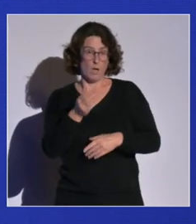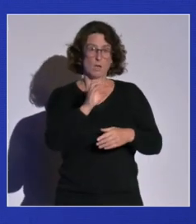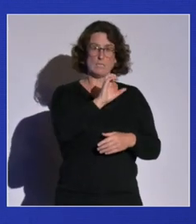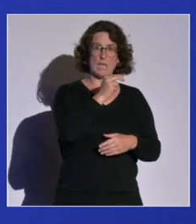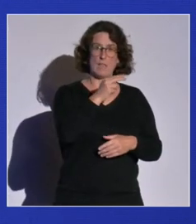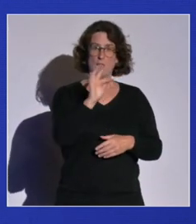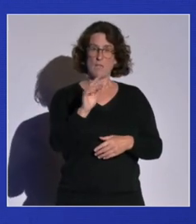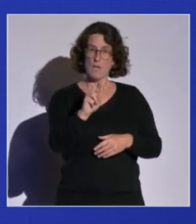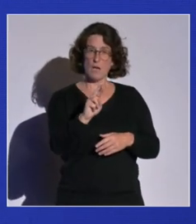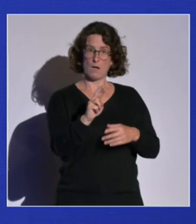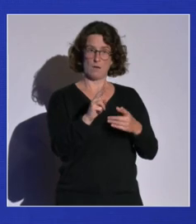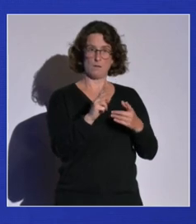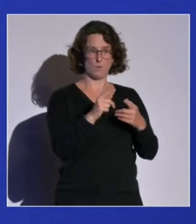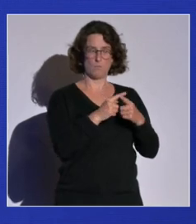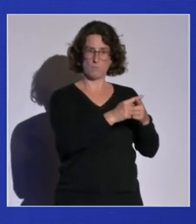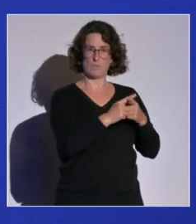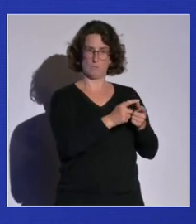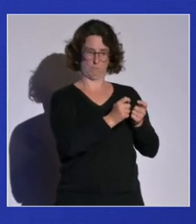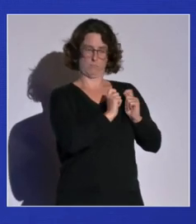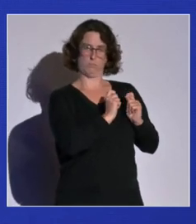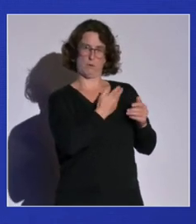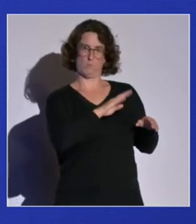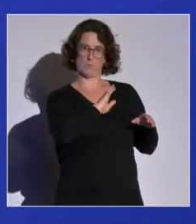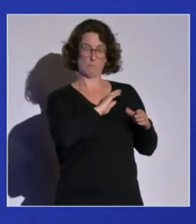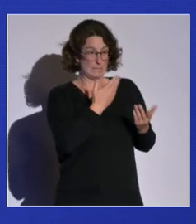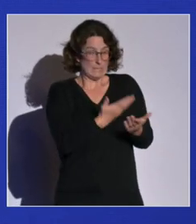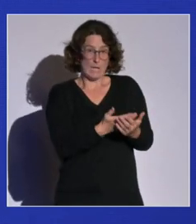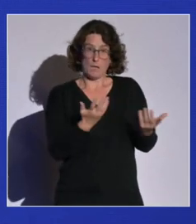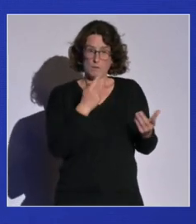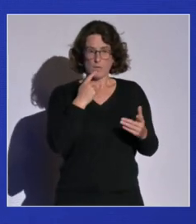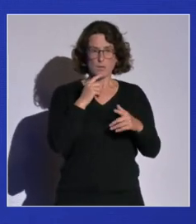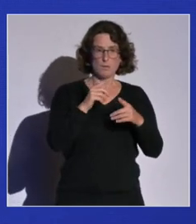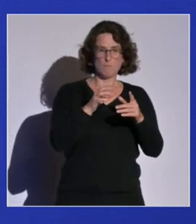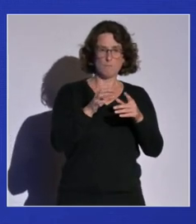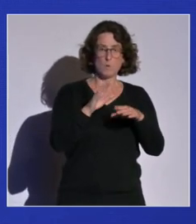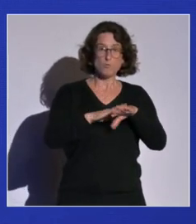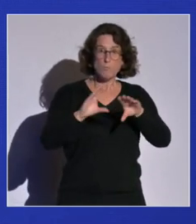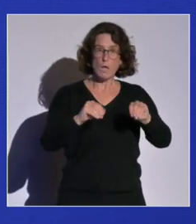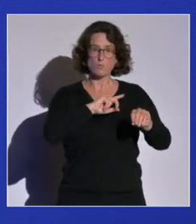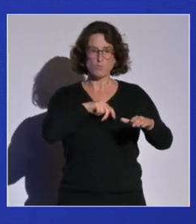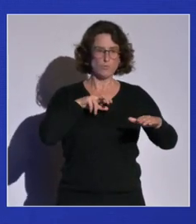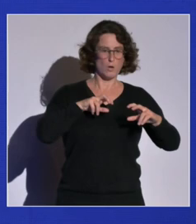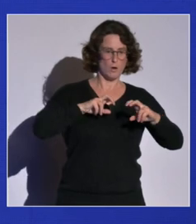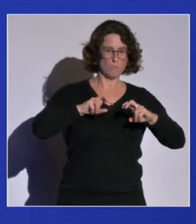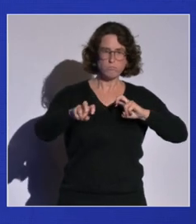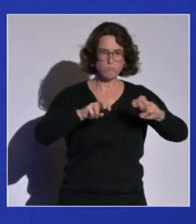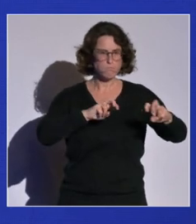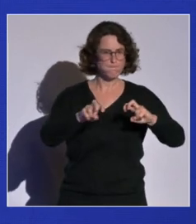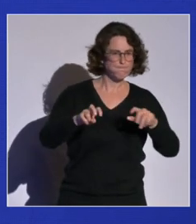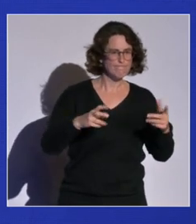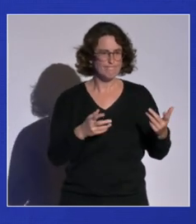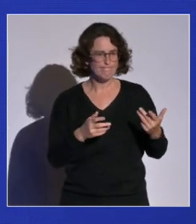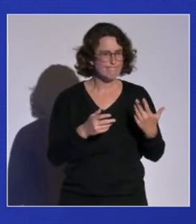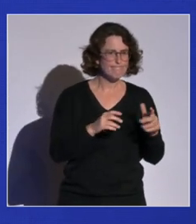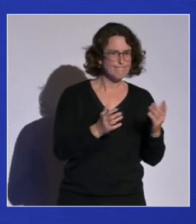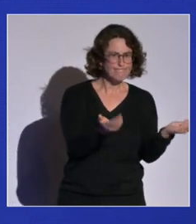m'a confié une part de la responsabilité, c'est ça. C'est allons voir sur le terrain si on peut débloquer les choses. Qui a des